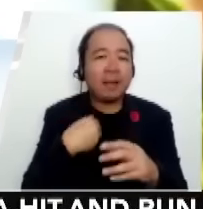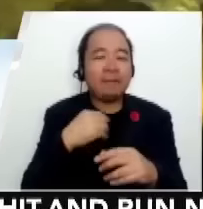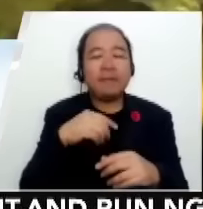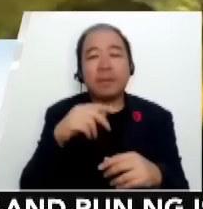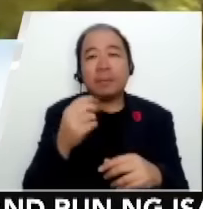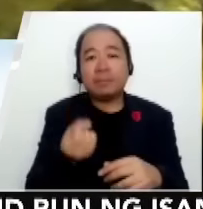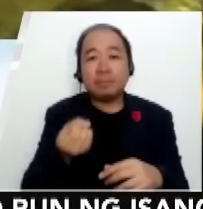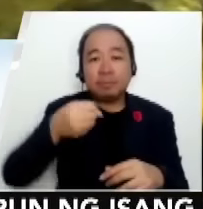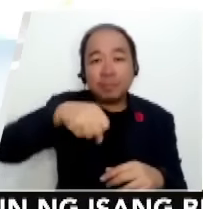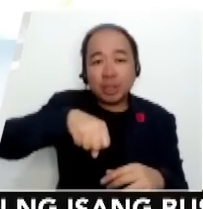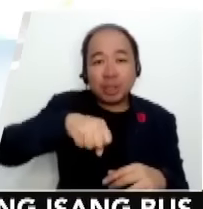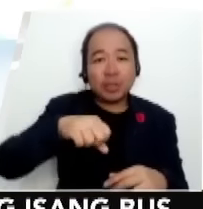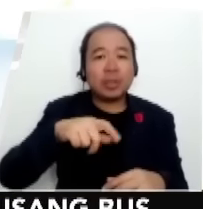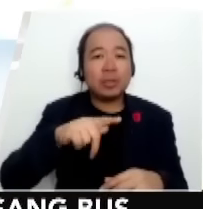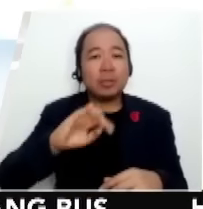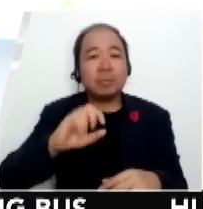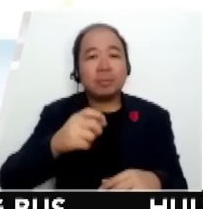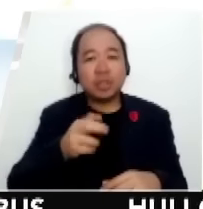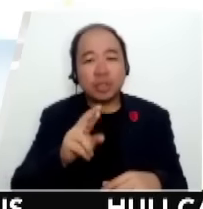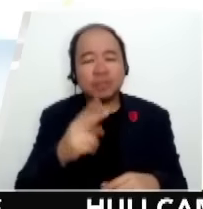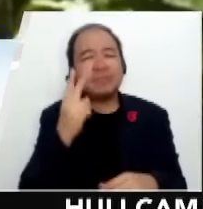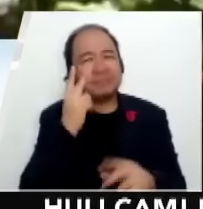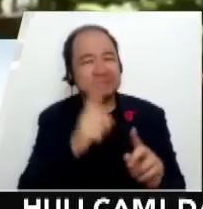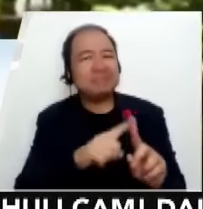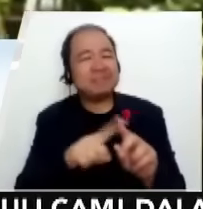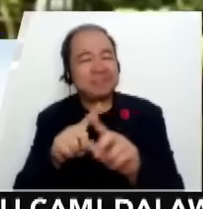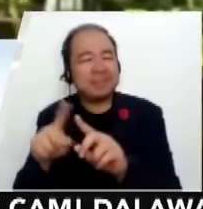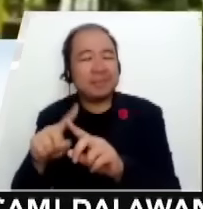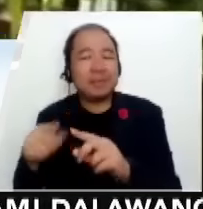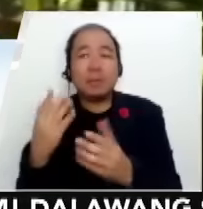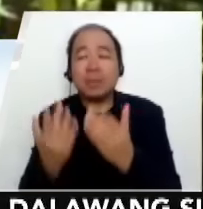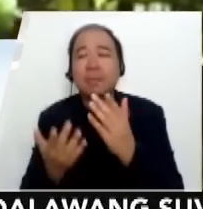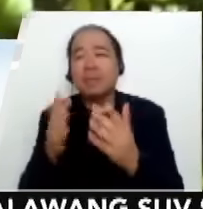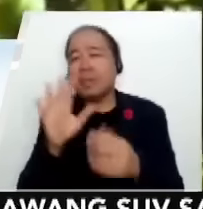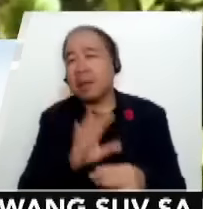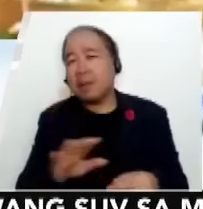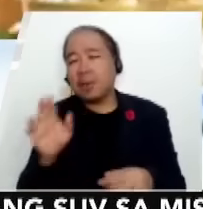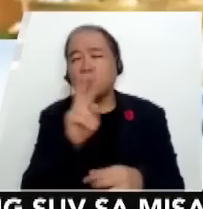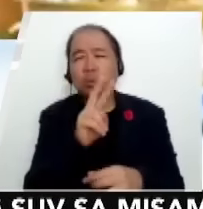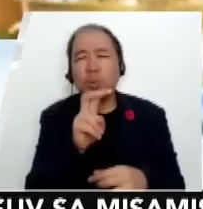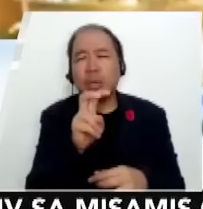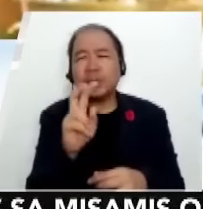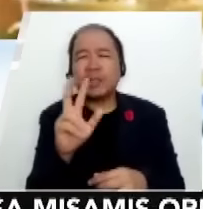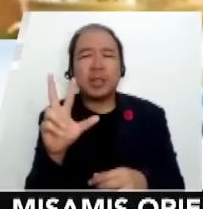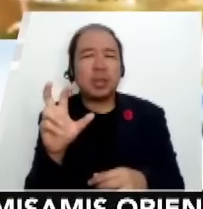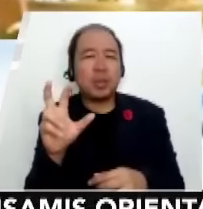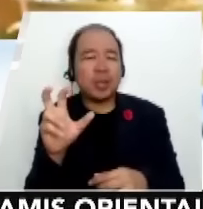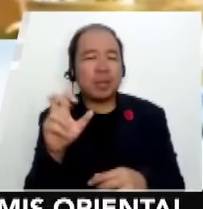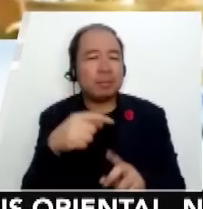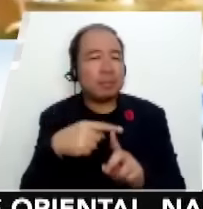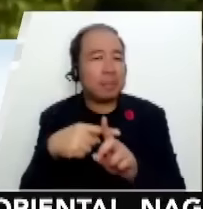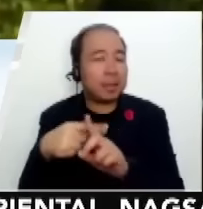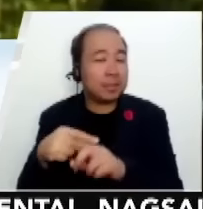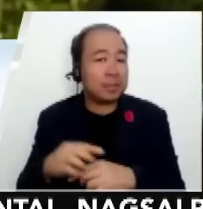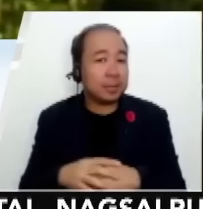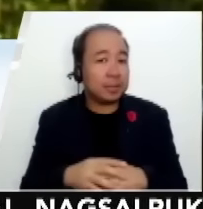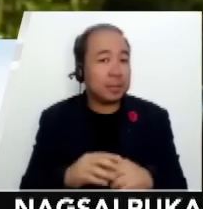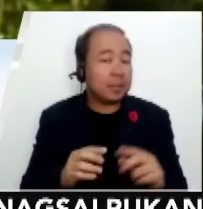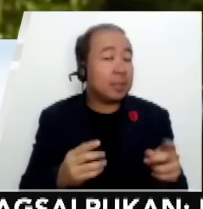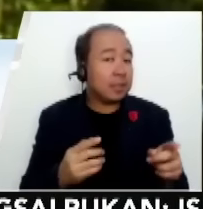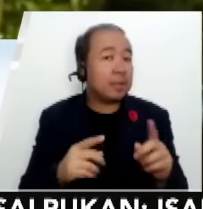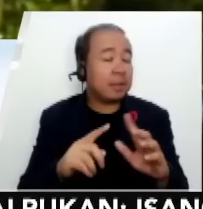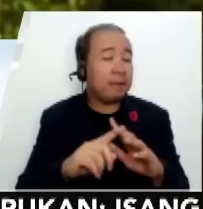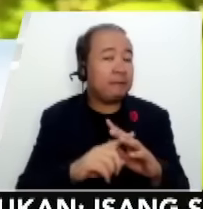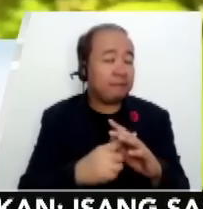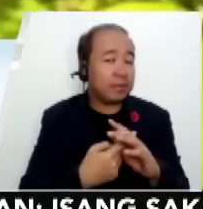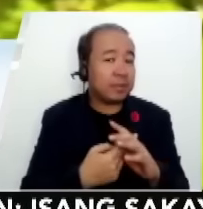sarracenia, pingicula. Siguro mga more than 200 to 300 plants. At first, na-intimidate ako kasi